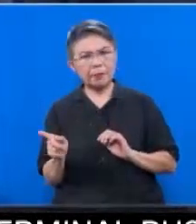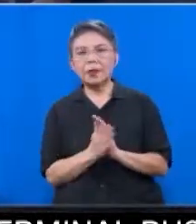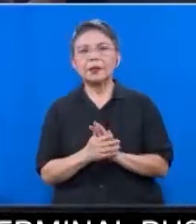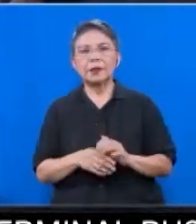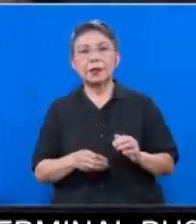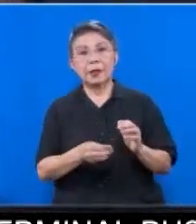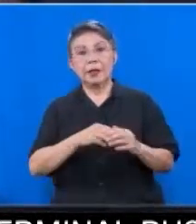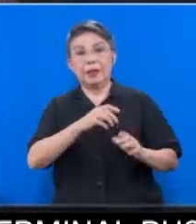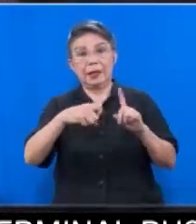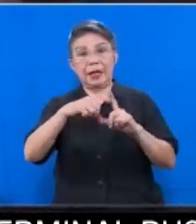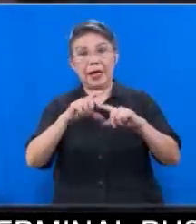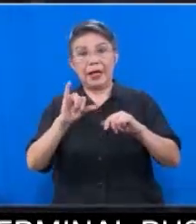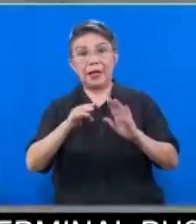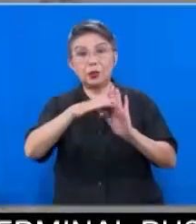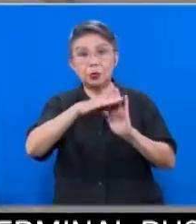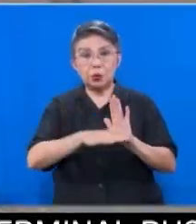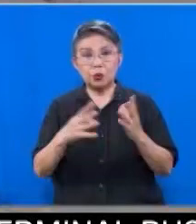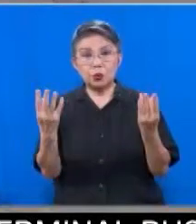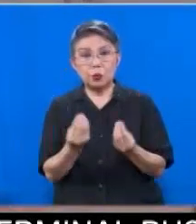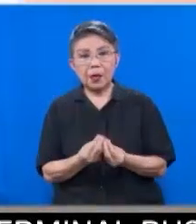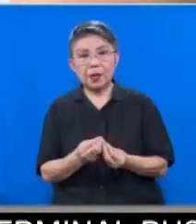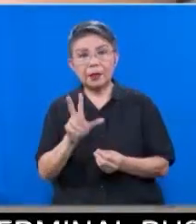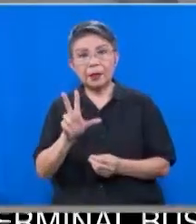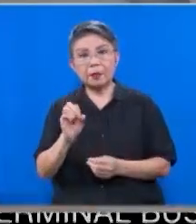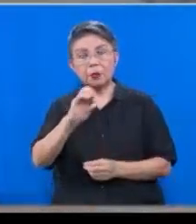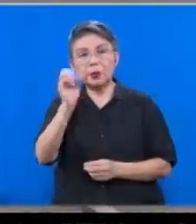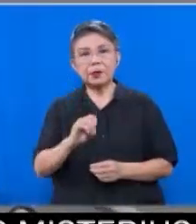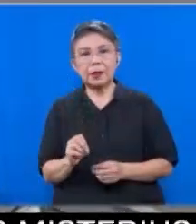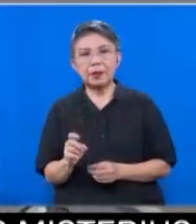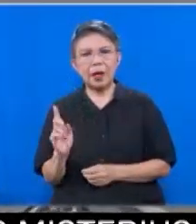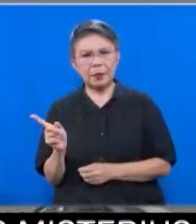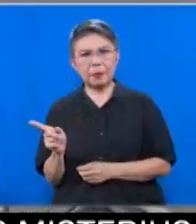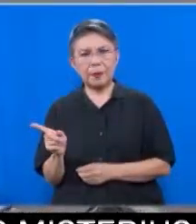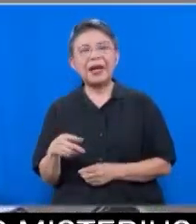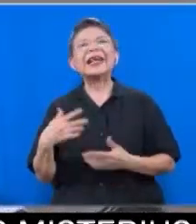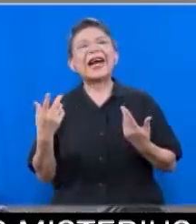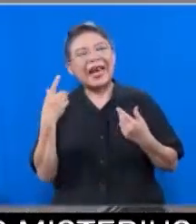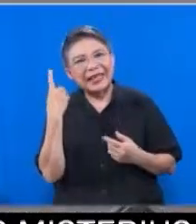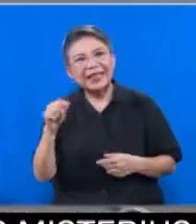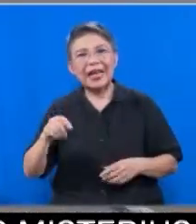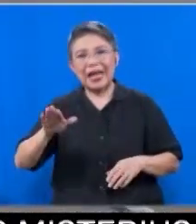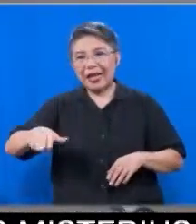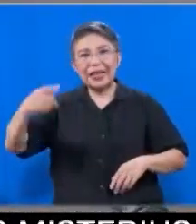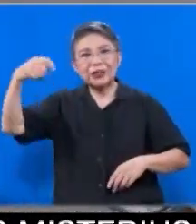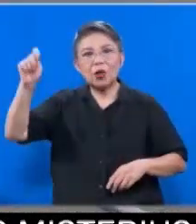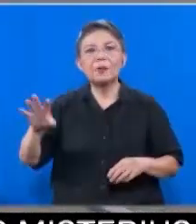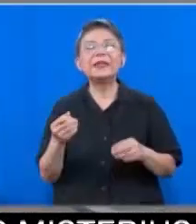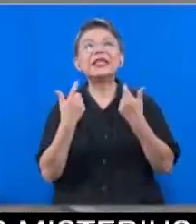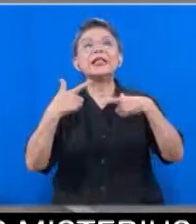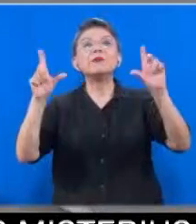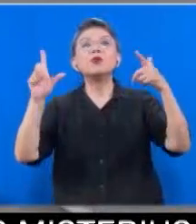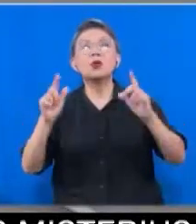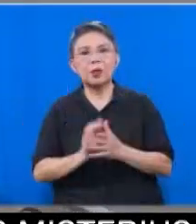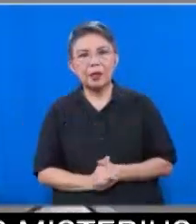phki mencatat penurunan penumpang kali ini mencapai 30% sekolah dan juga masih diijinkan